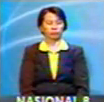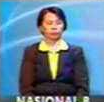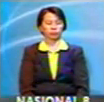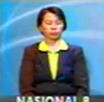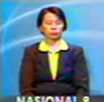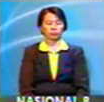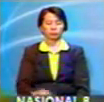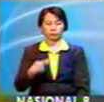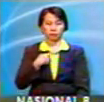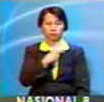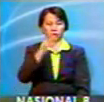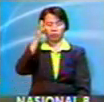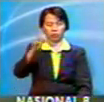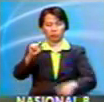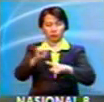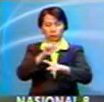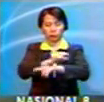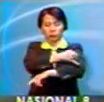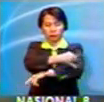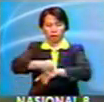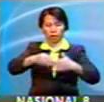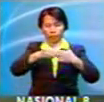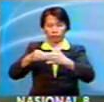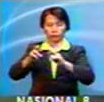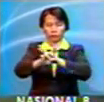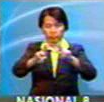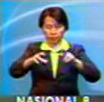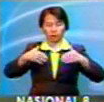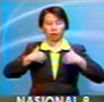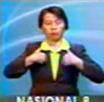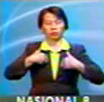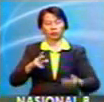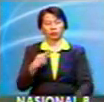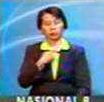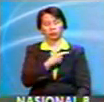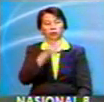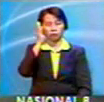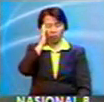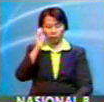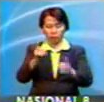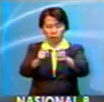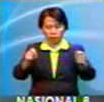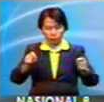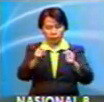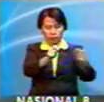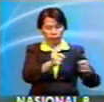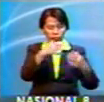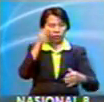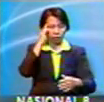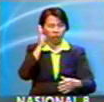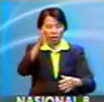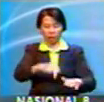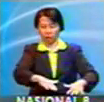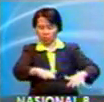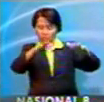Dan kita akan menggunakan garis pandun yang sedia ada, surat pengeliling yang sedia ada. Kita sedar tempat-tempat telah dikenal pasti, kita juga